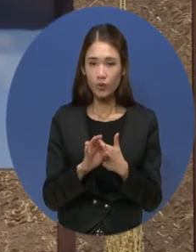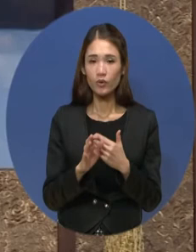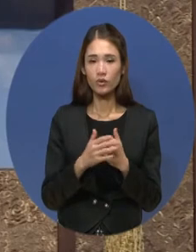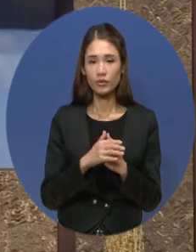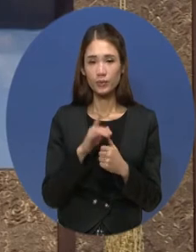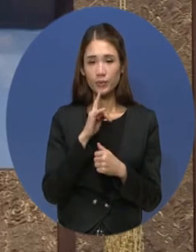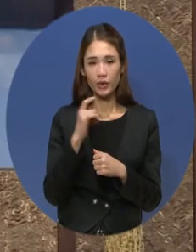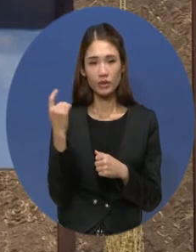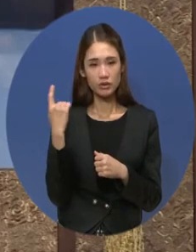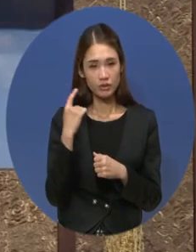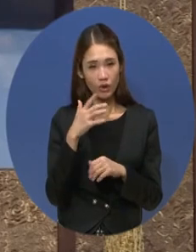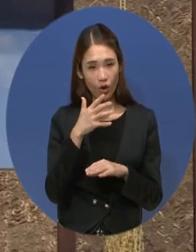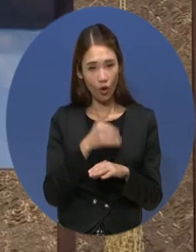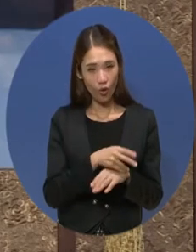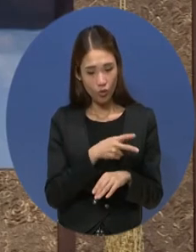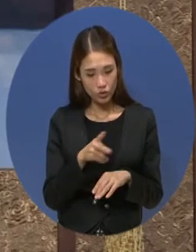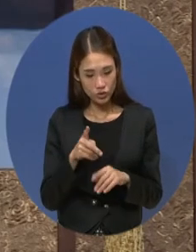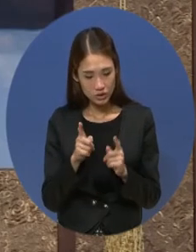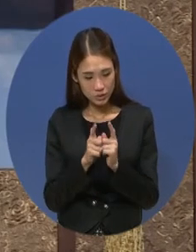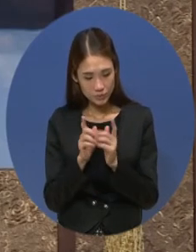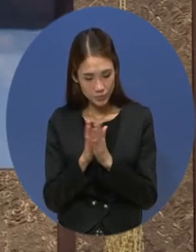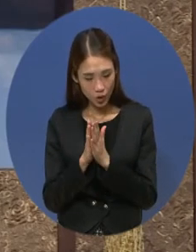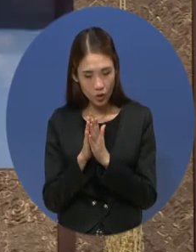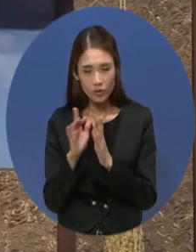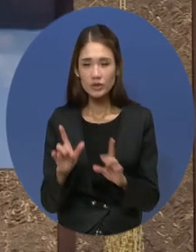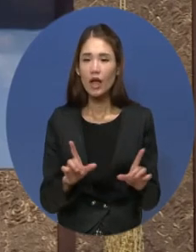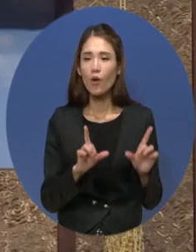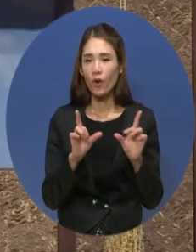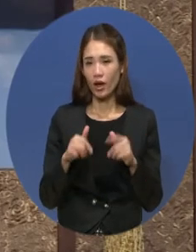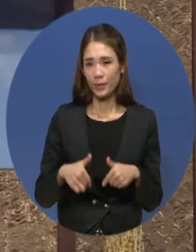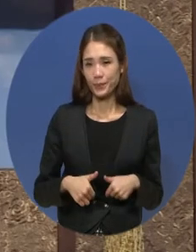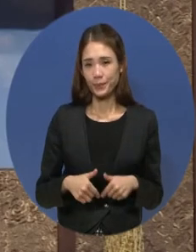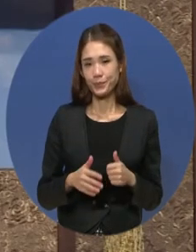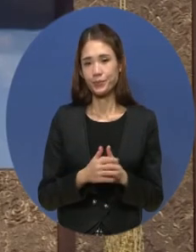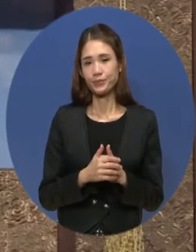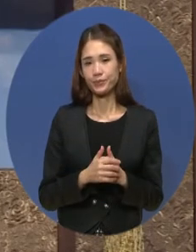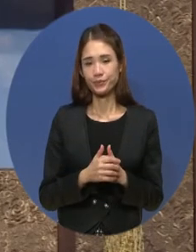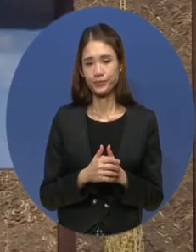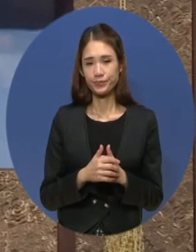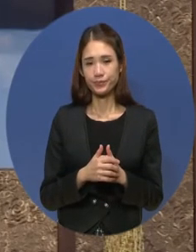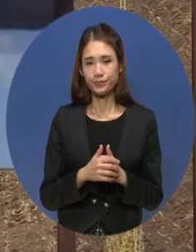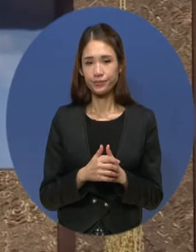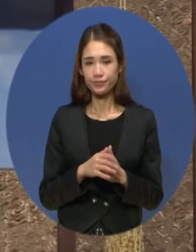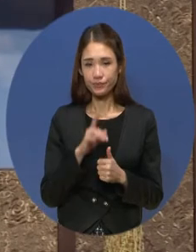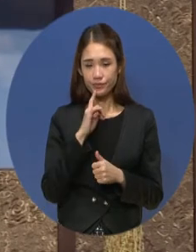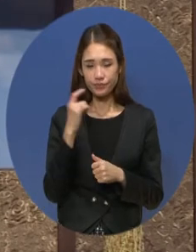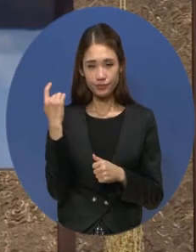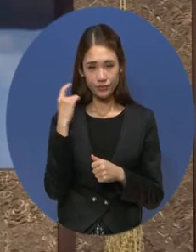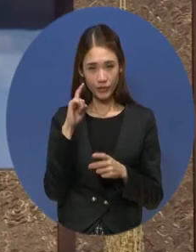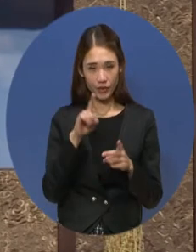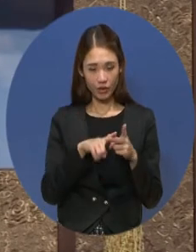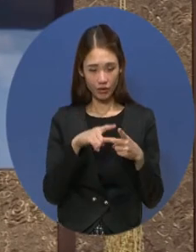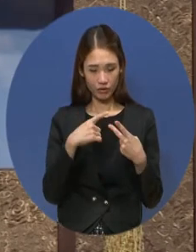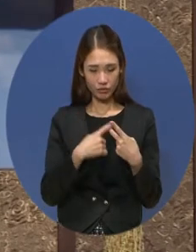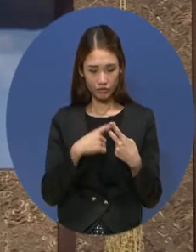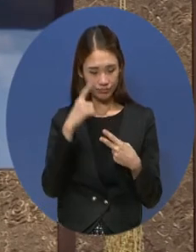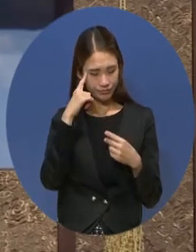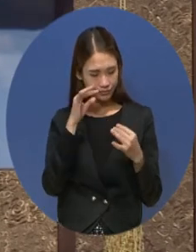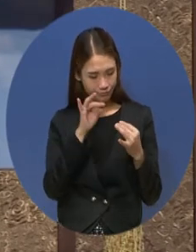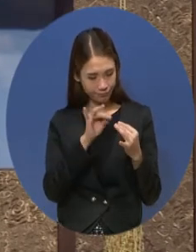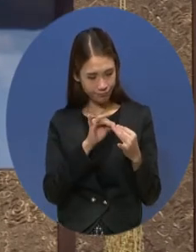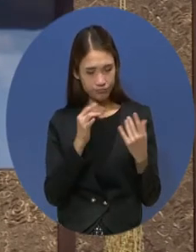말하기 느끼는 결국에는 실제 에서 이루어 진다는 거죠 그러니까 이 말하기 듣기 또 이해하기